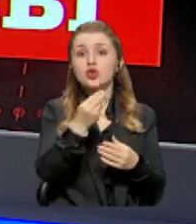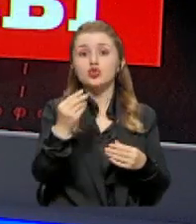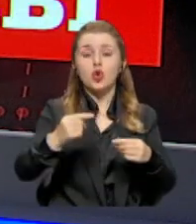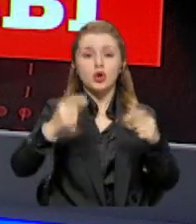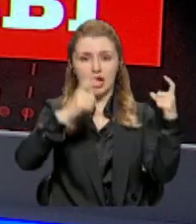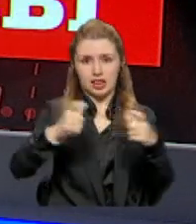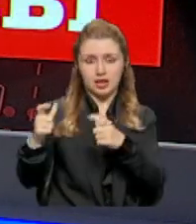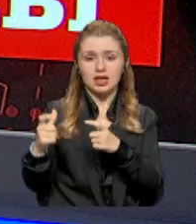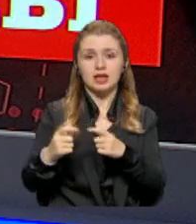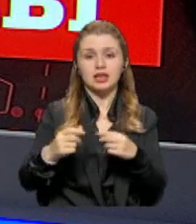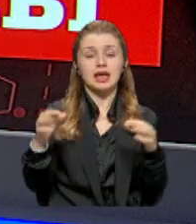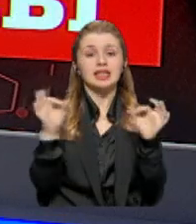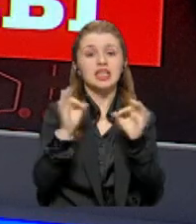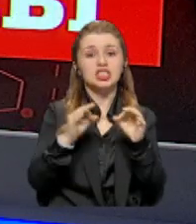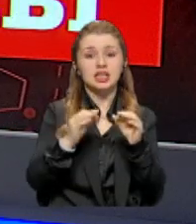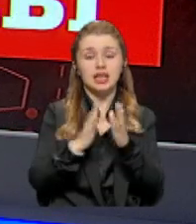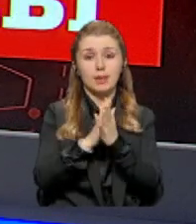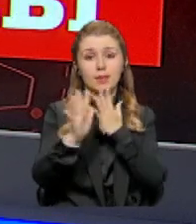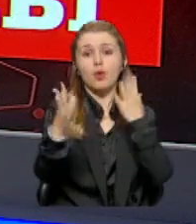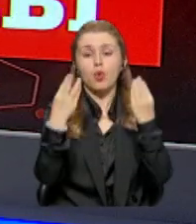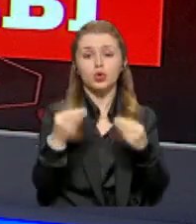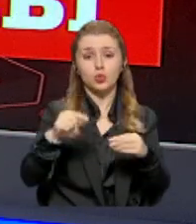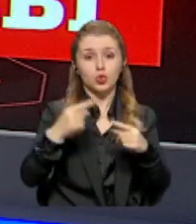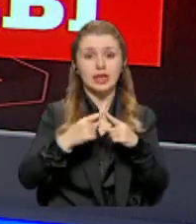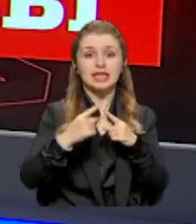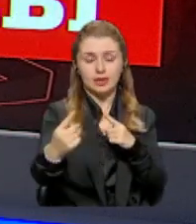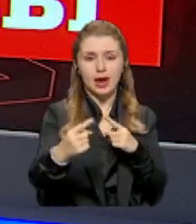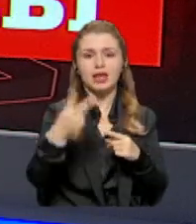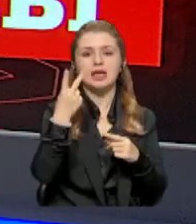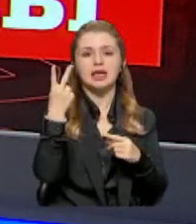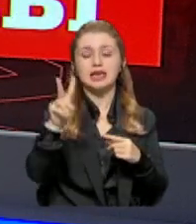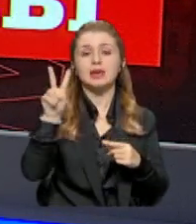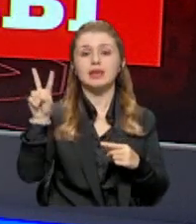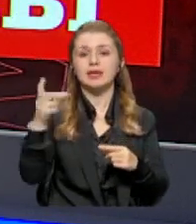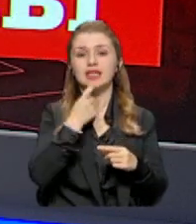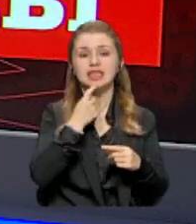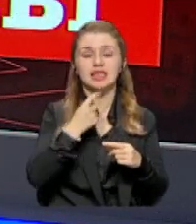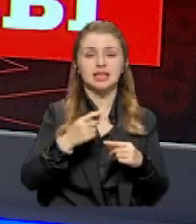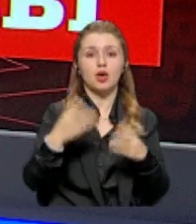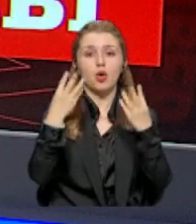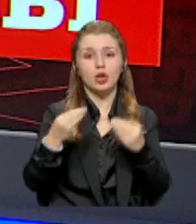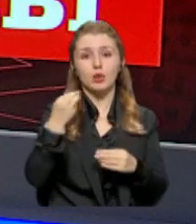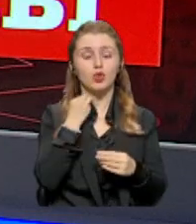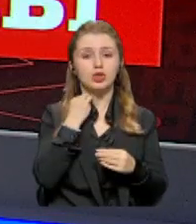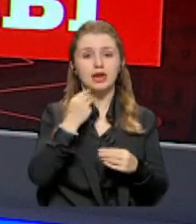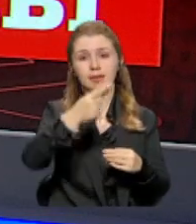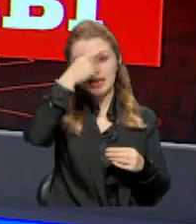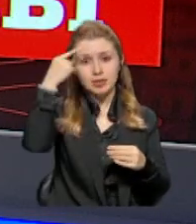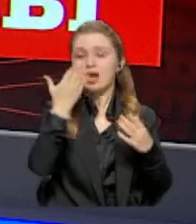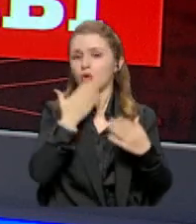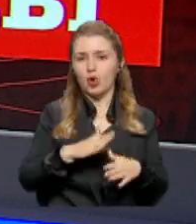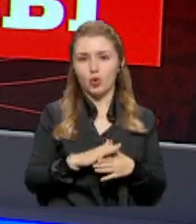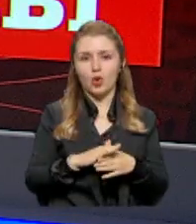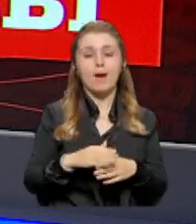ilde geceden sıraya girenler oldu. Çünkü bugün itibariyle 2022 yılı tarifesiyle borçlanma imkanı